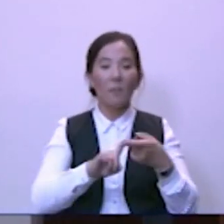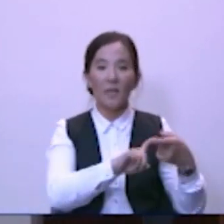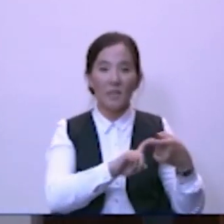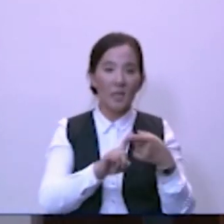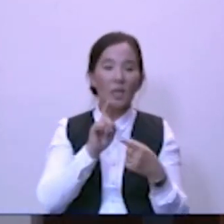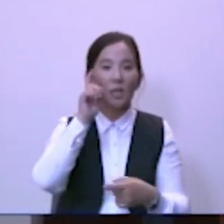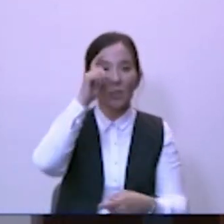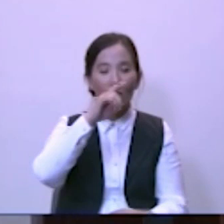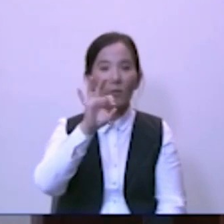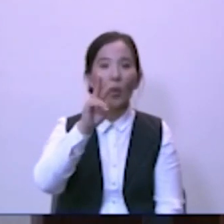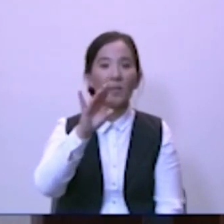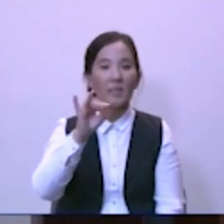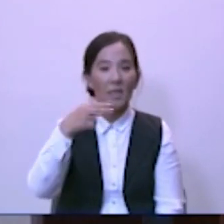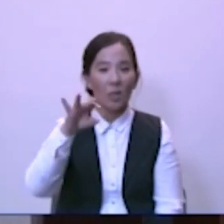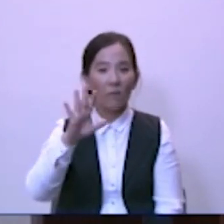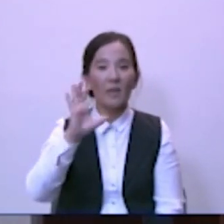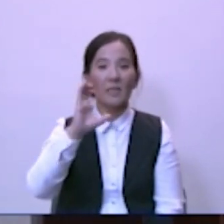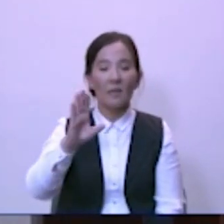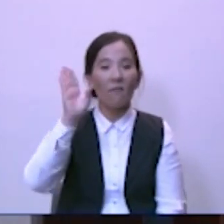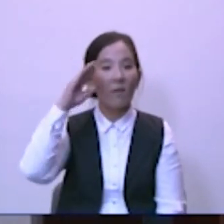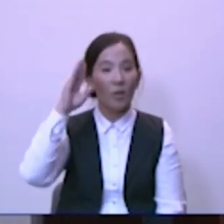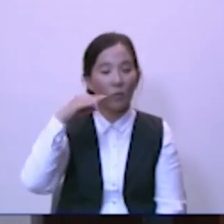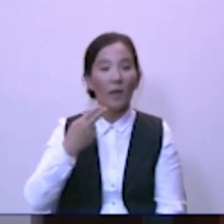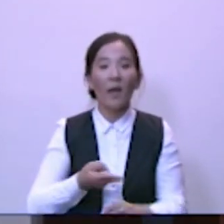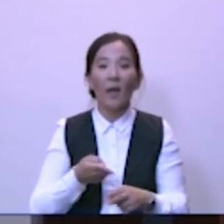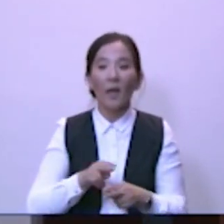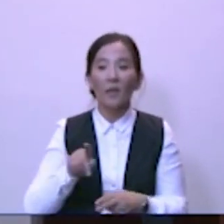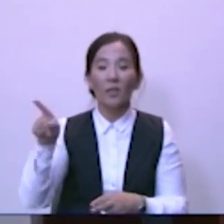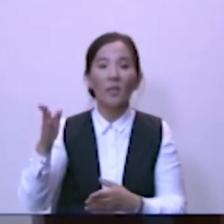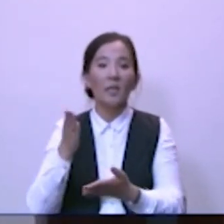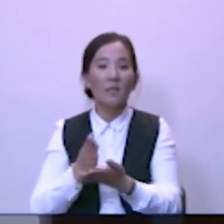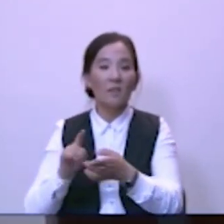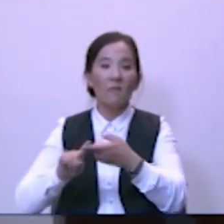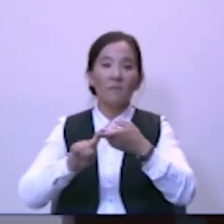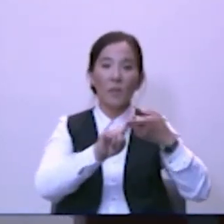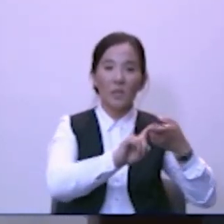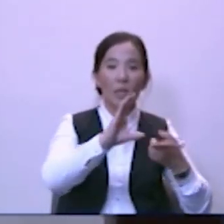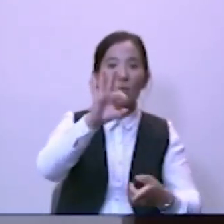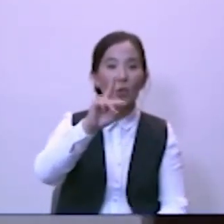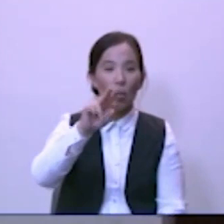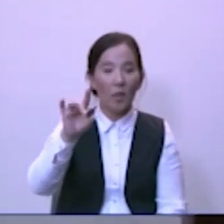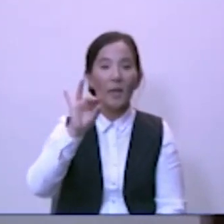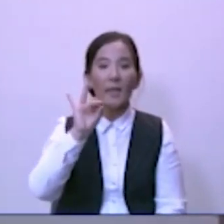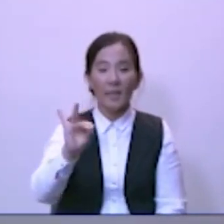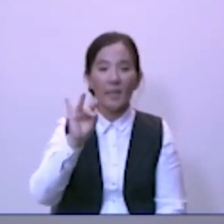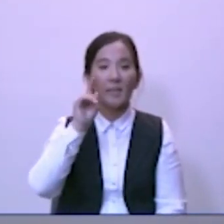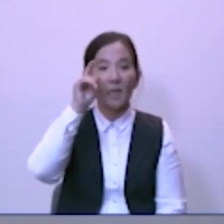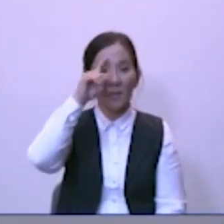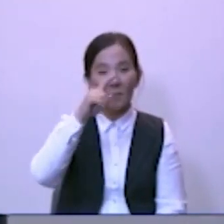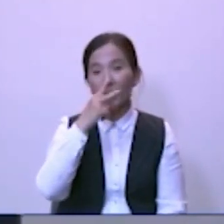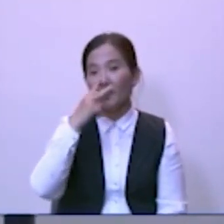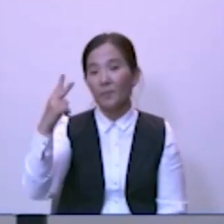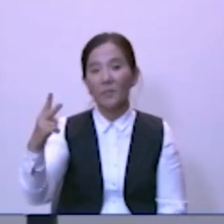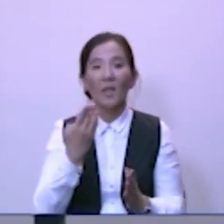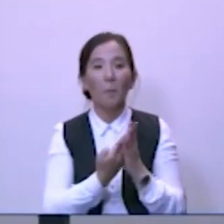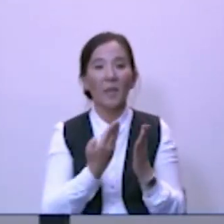оксидов с водой есть еще одно свойство это взаимодействие соли и кислоты вот смотрите например